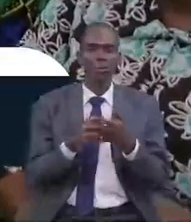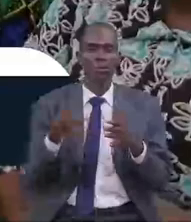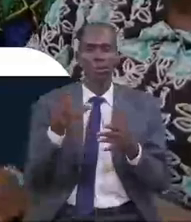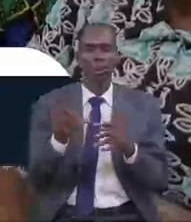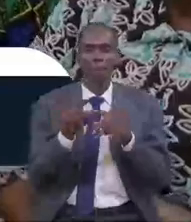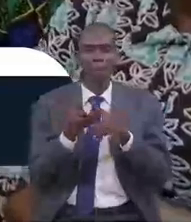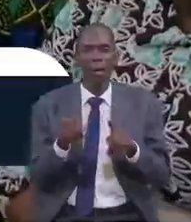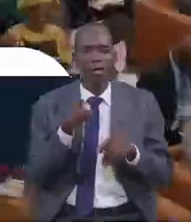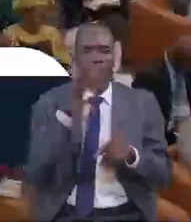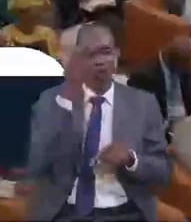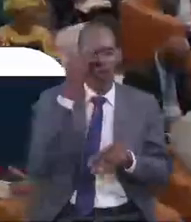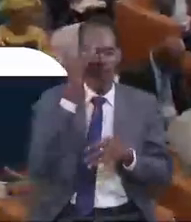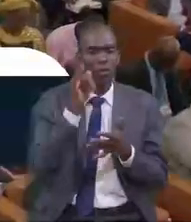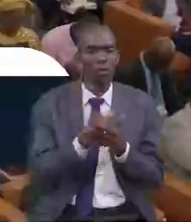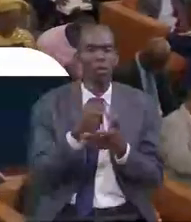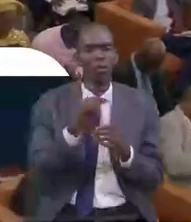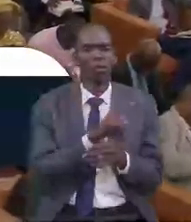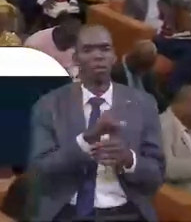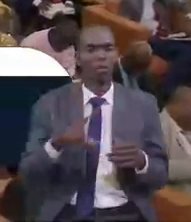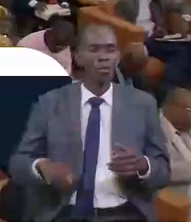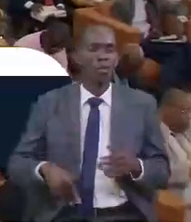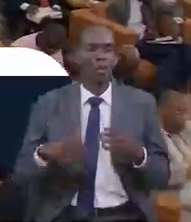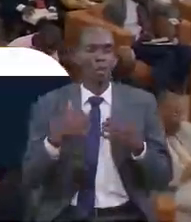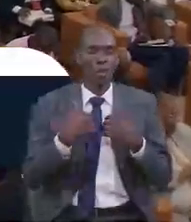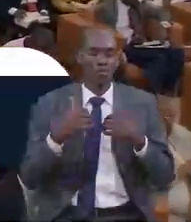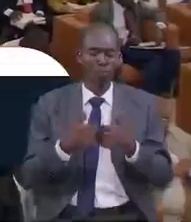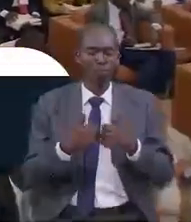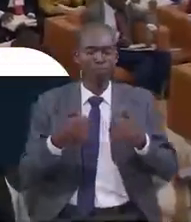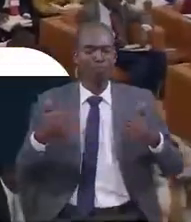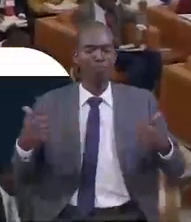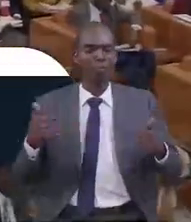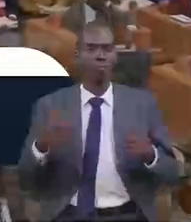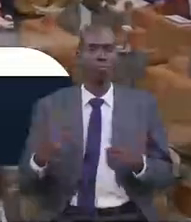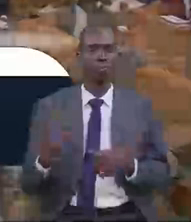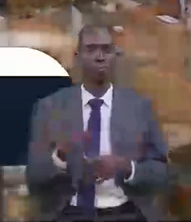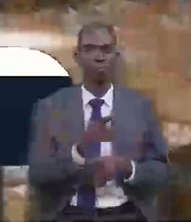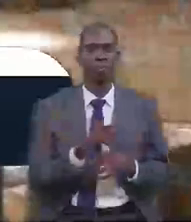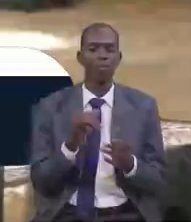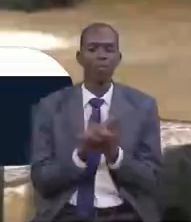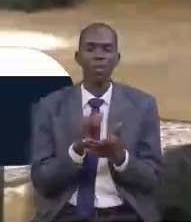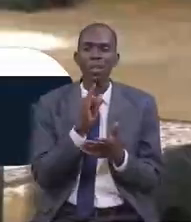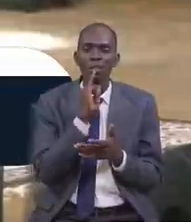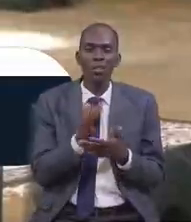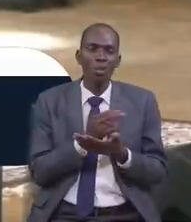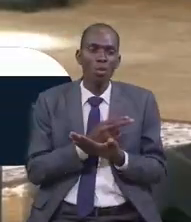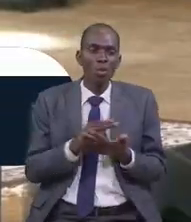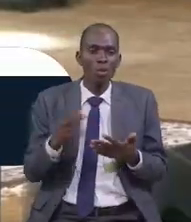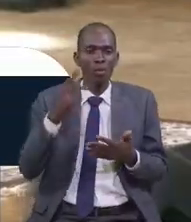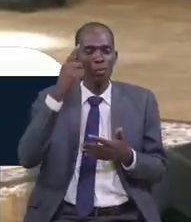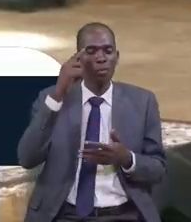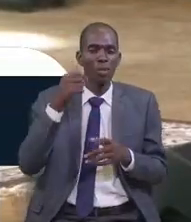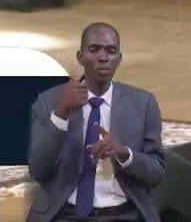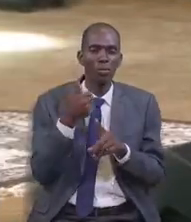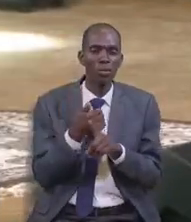Psaume 4, verset 5. Verset 4. Sachez que l'Éternel s'est choisi un homme pieux.